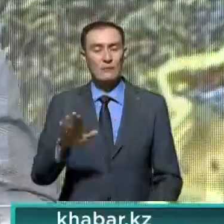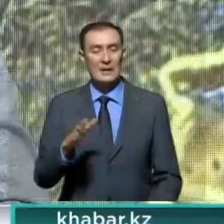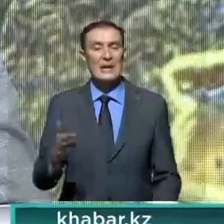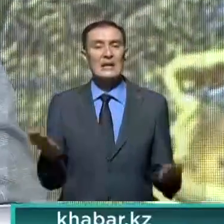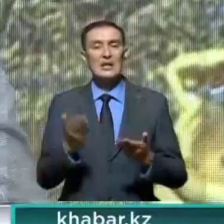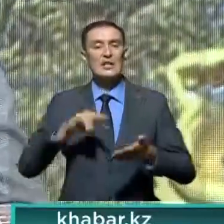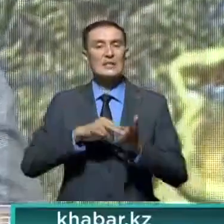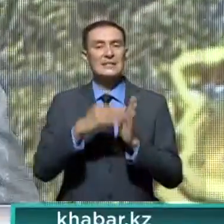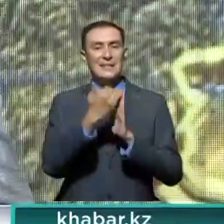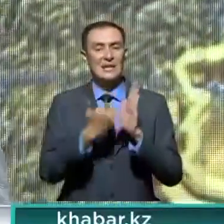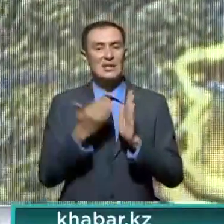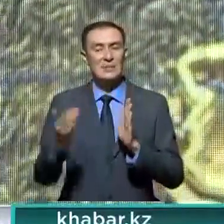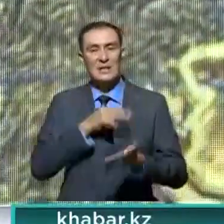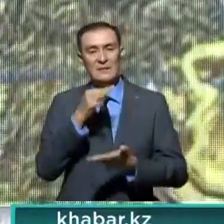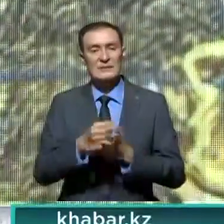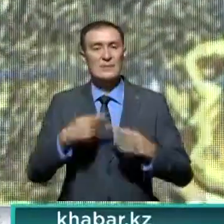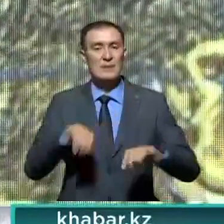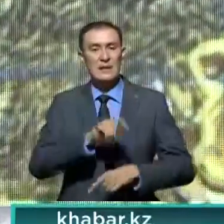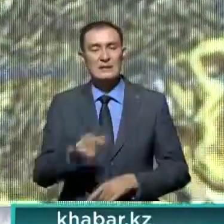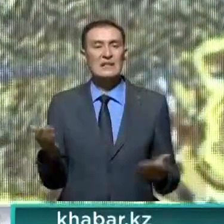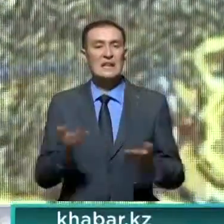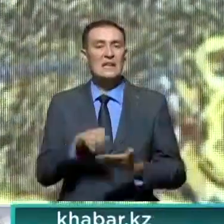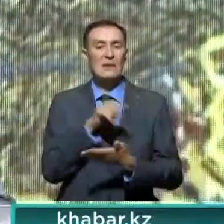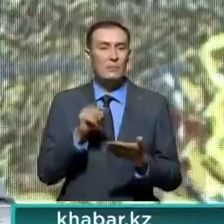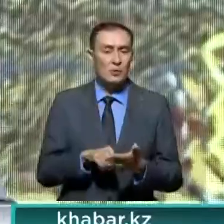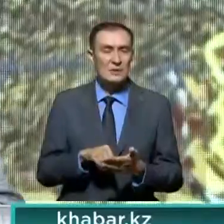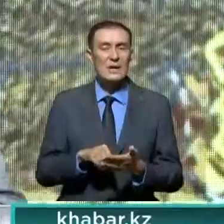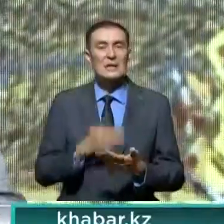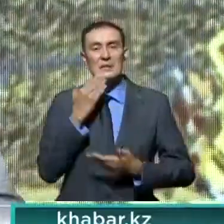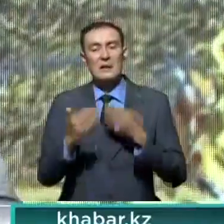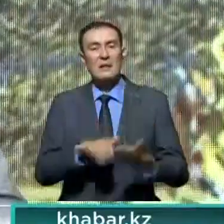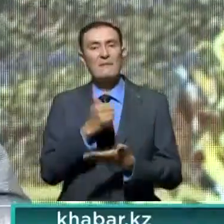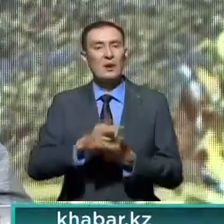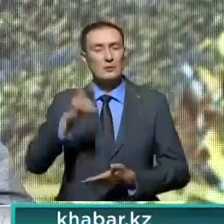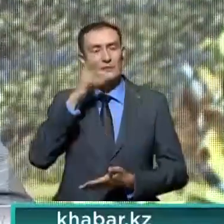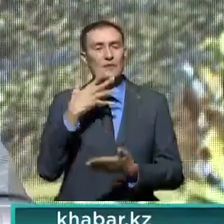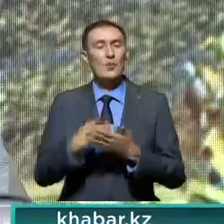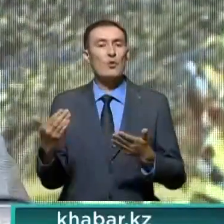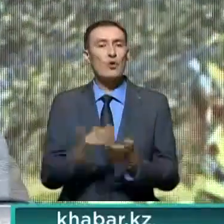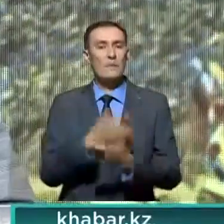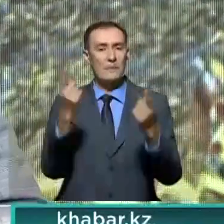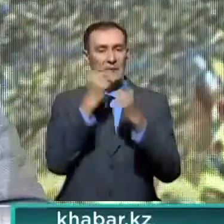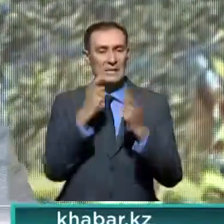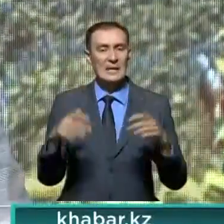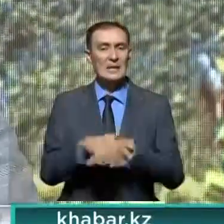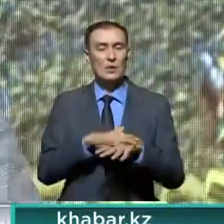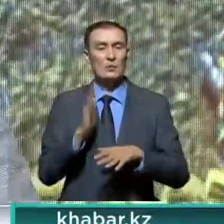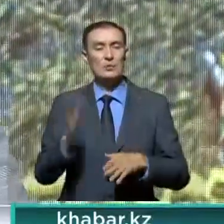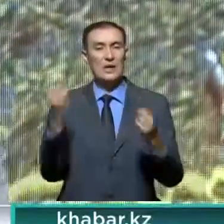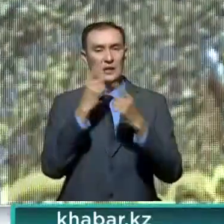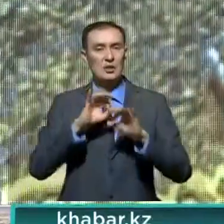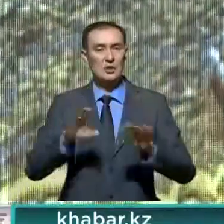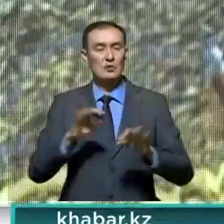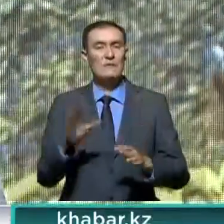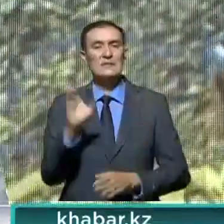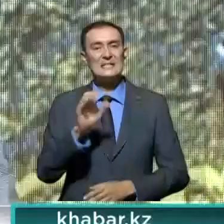Какие задачи поставлены перед ответственными лицами и какие вопросы поднимает глава государства в своем новом послании народу, которое будет оглашено уже